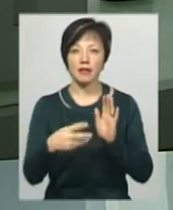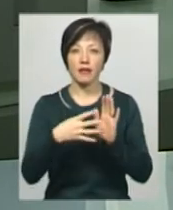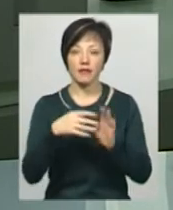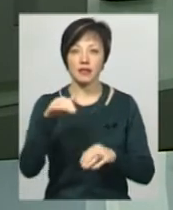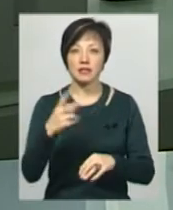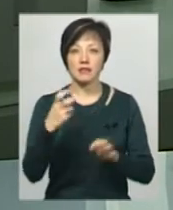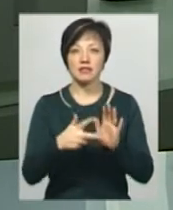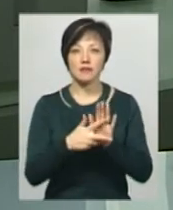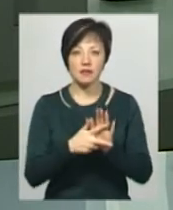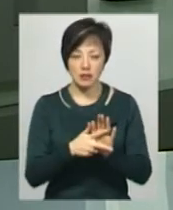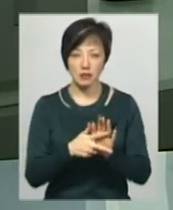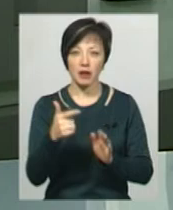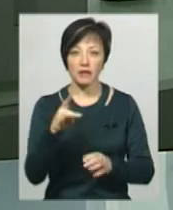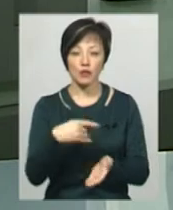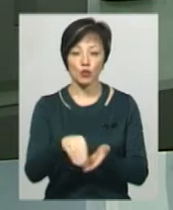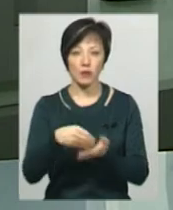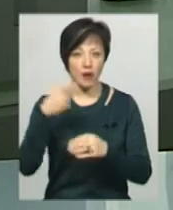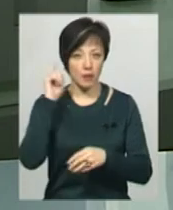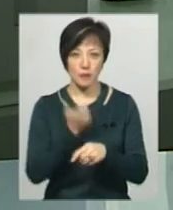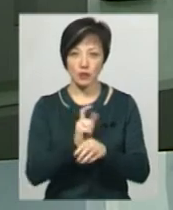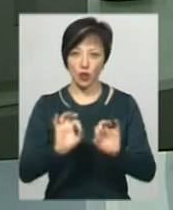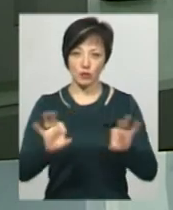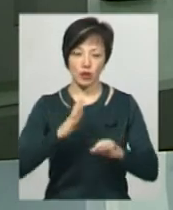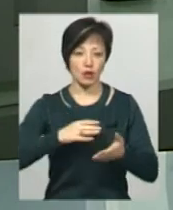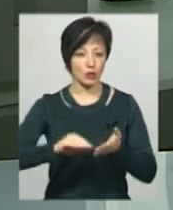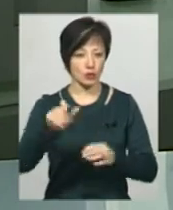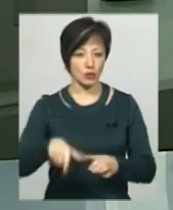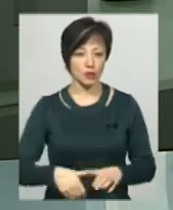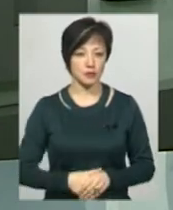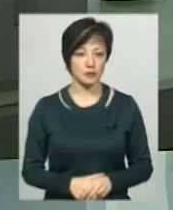для дітей і для їх закупівлі. Більше розповість Анастасія Олексюк.